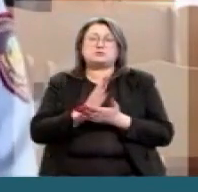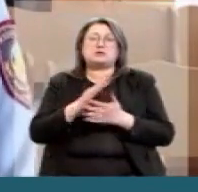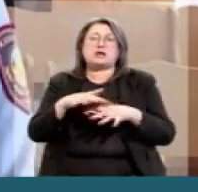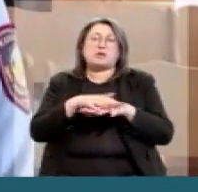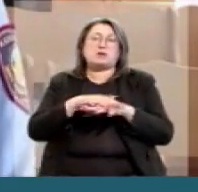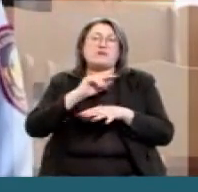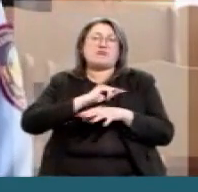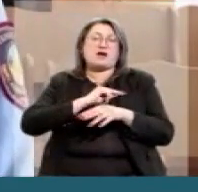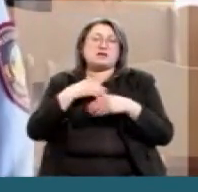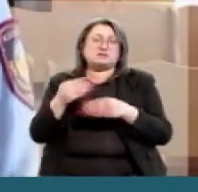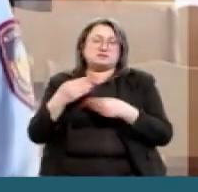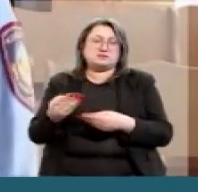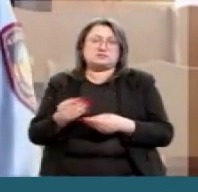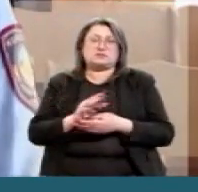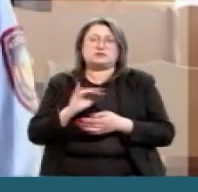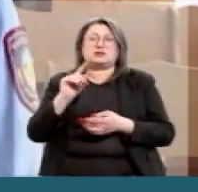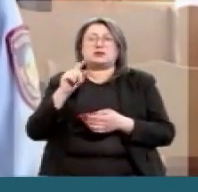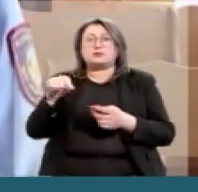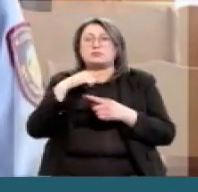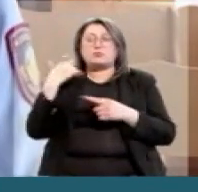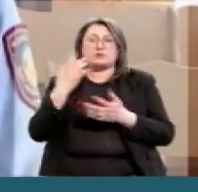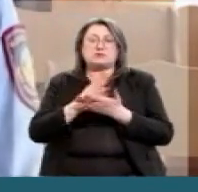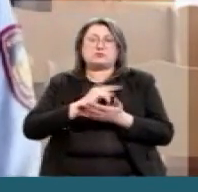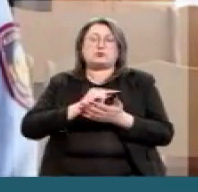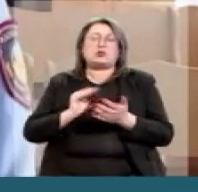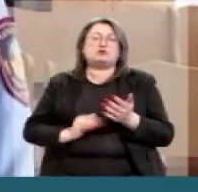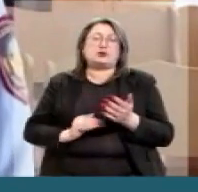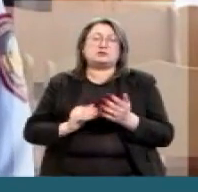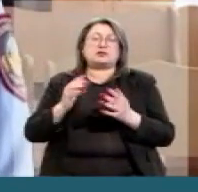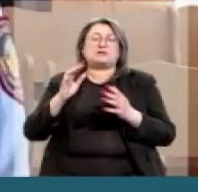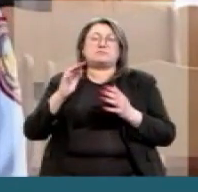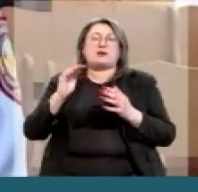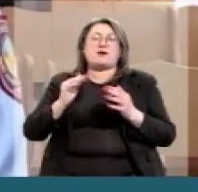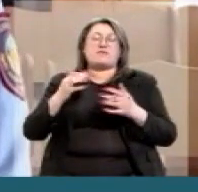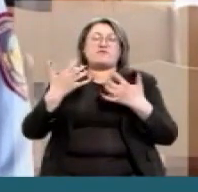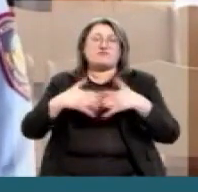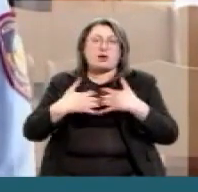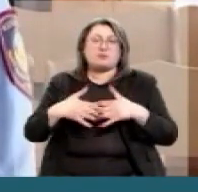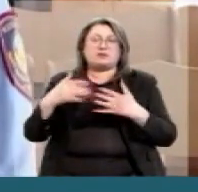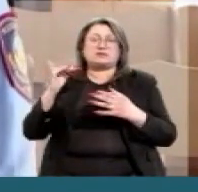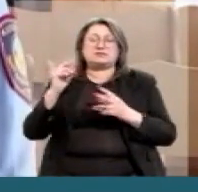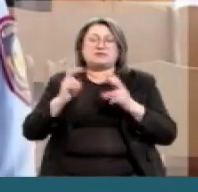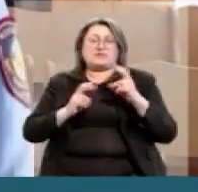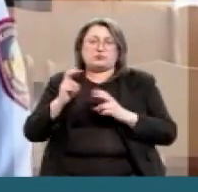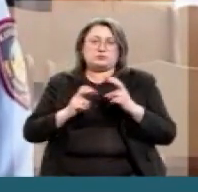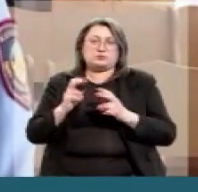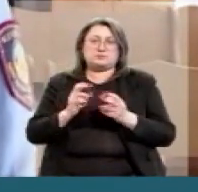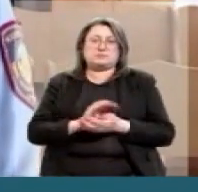зауыттарда жұмыс істейді. Қазір сотталушылар 100% еңбекпен қамтылған. Жазасын өтеушілер үшін 8 сағаттық ұйқы